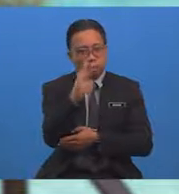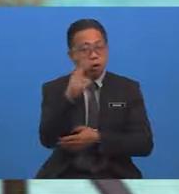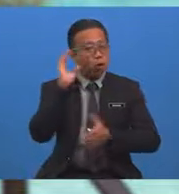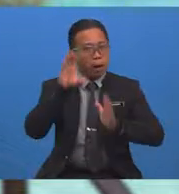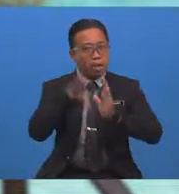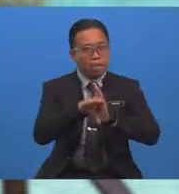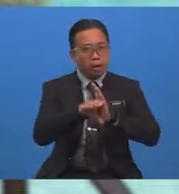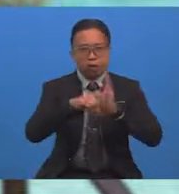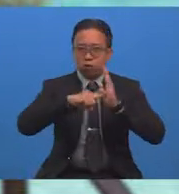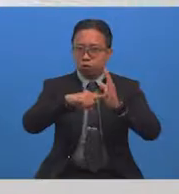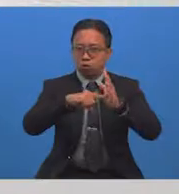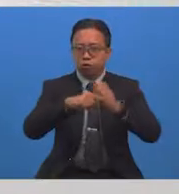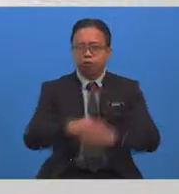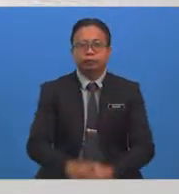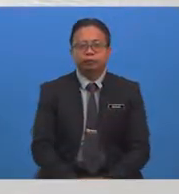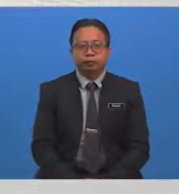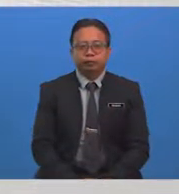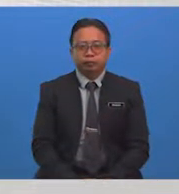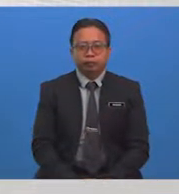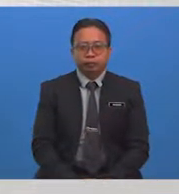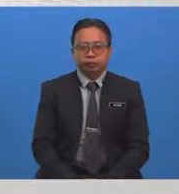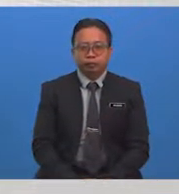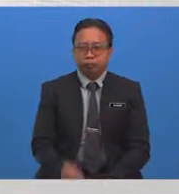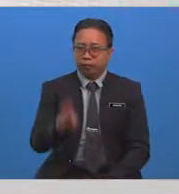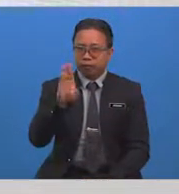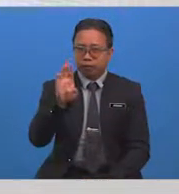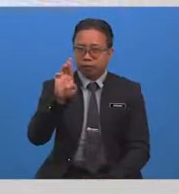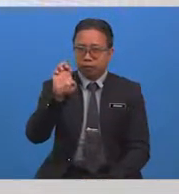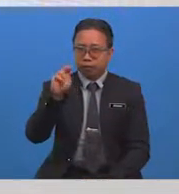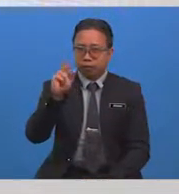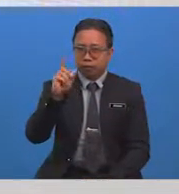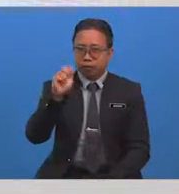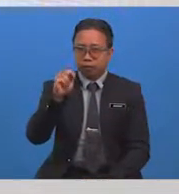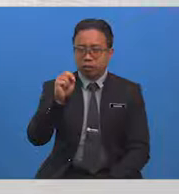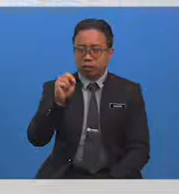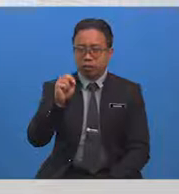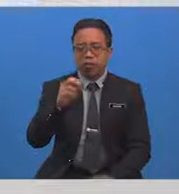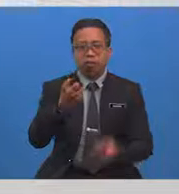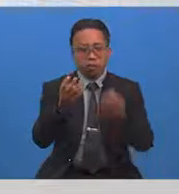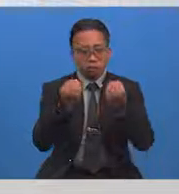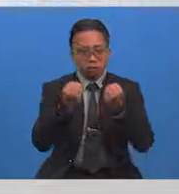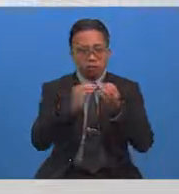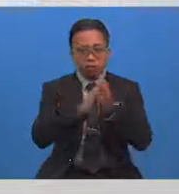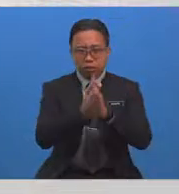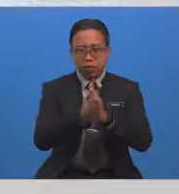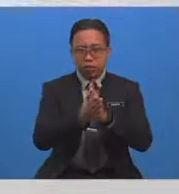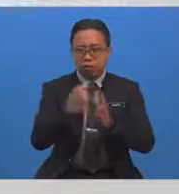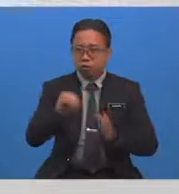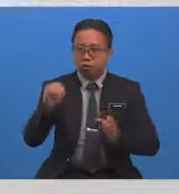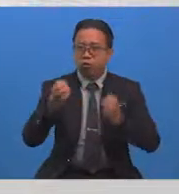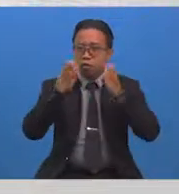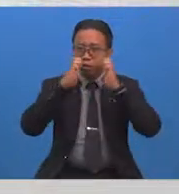gambar yang ditunjukkan Brandon beragam untuk menjadi murid Cemerlang dan